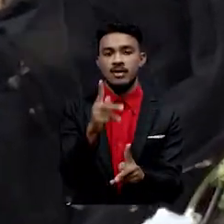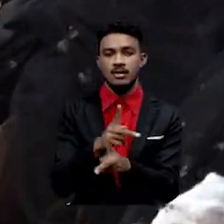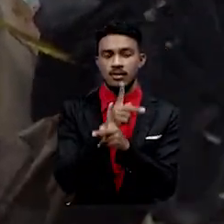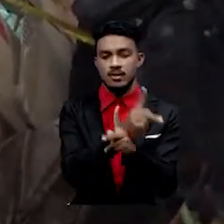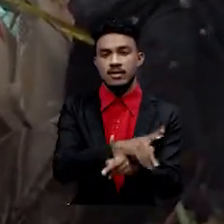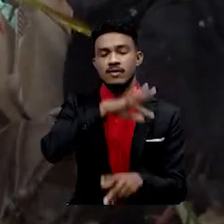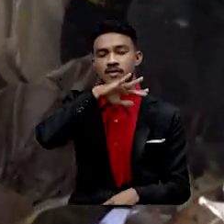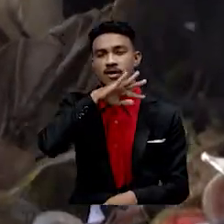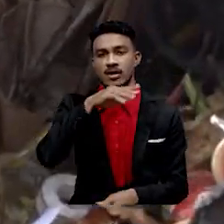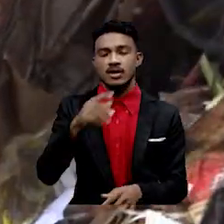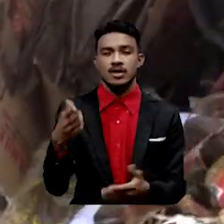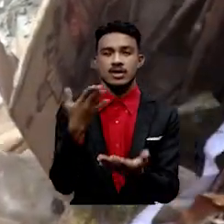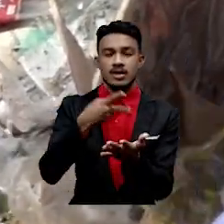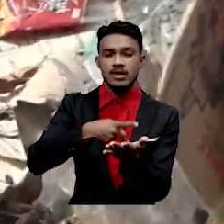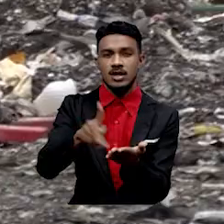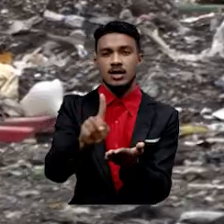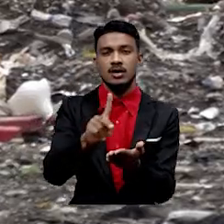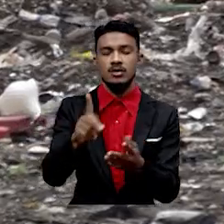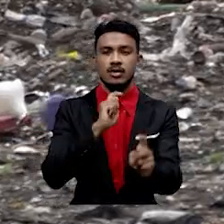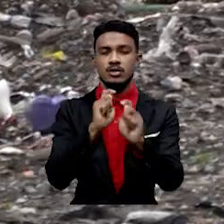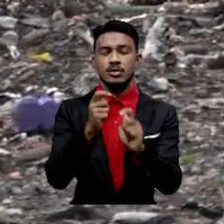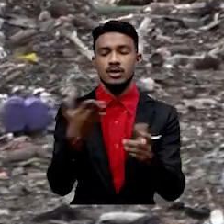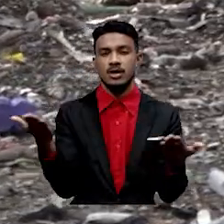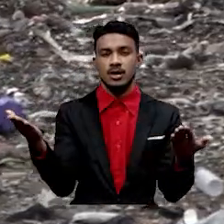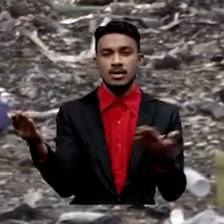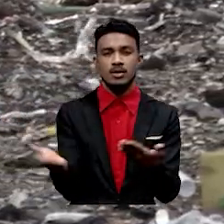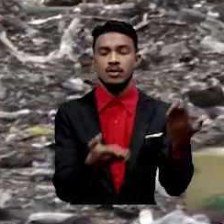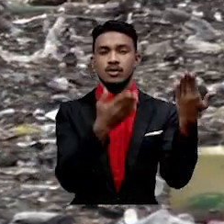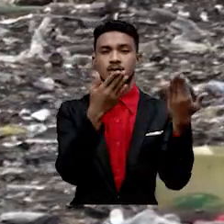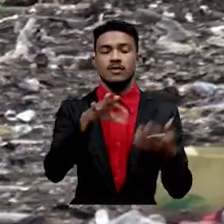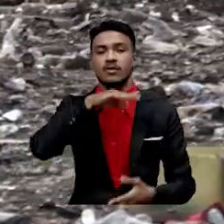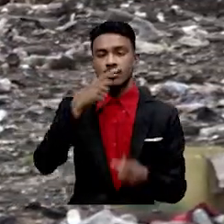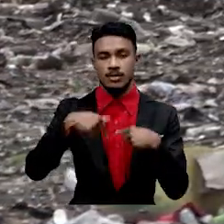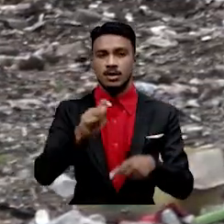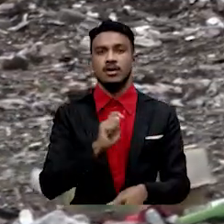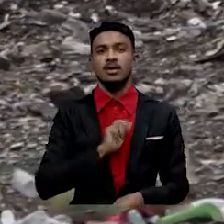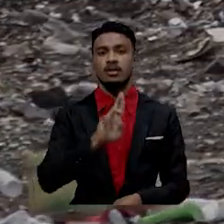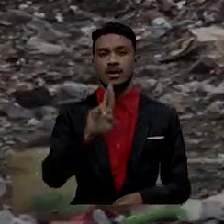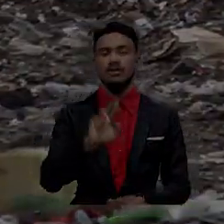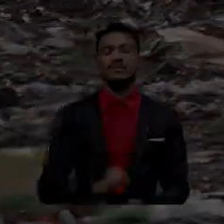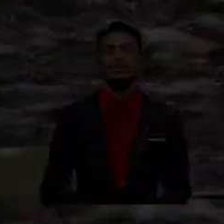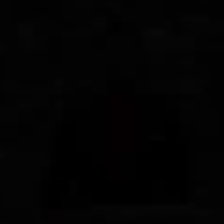liu selu transporte nebe tula lixo batibar. Fatima Pereira, Jaime dos Santos, GMN.